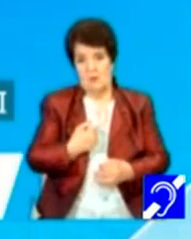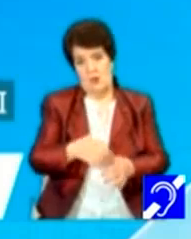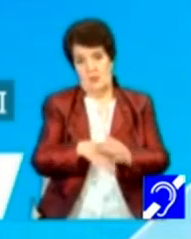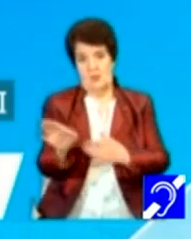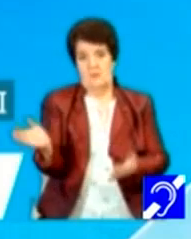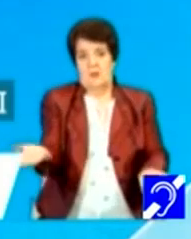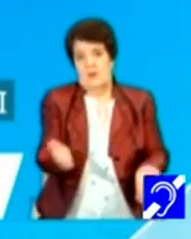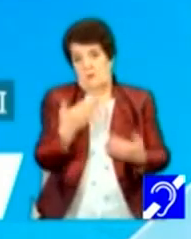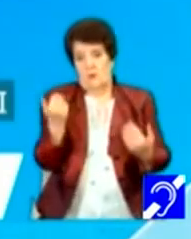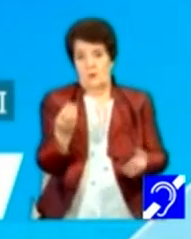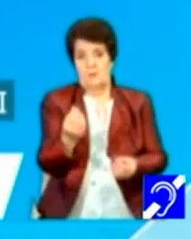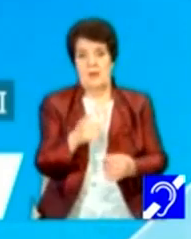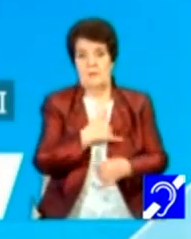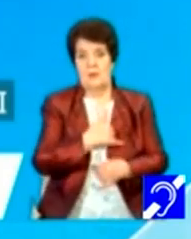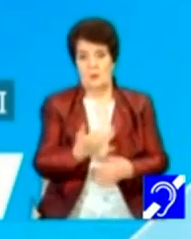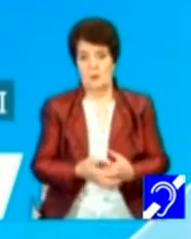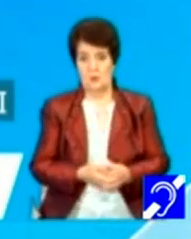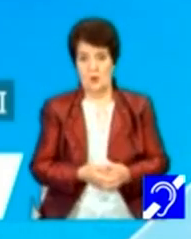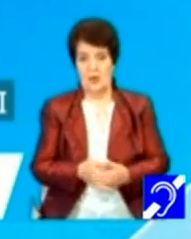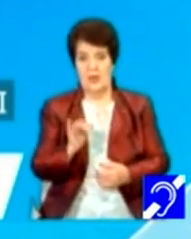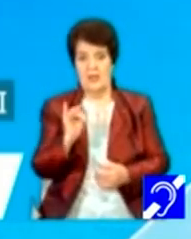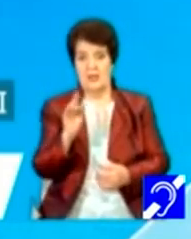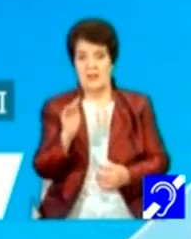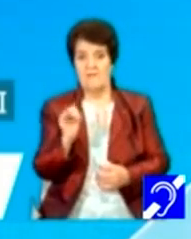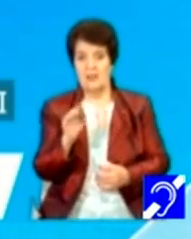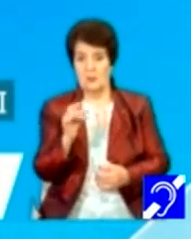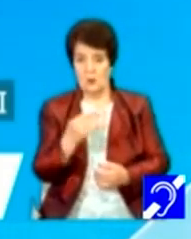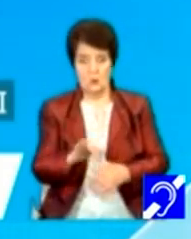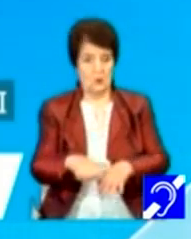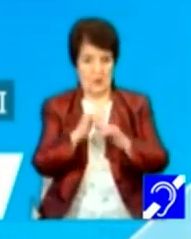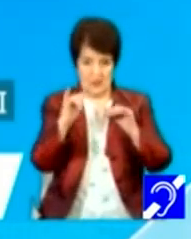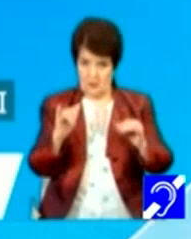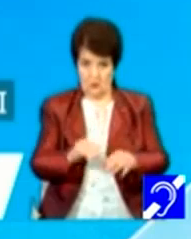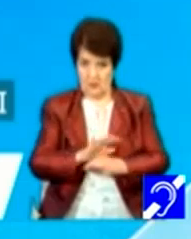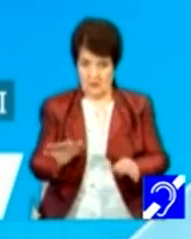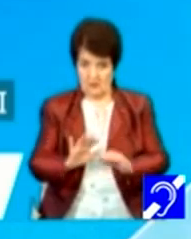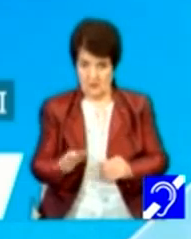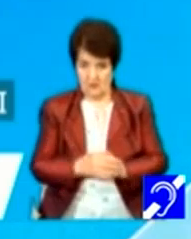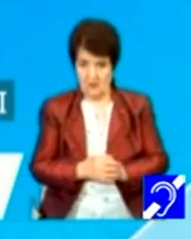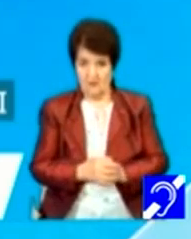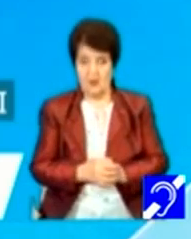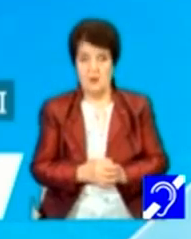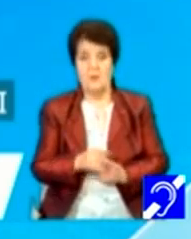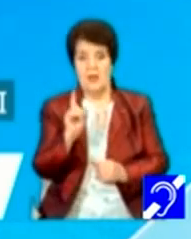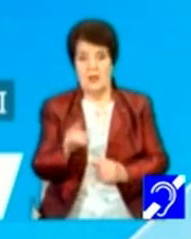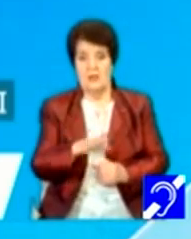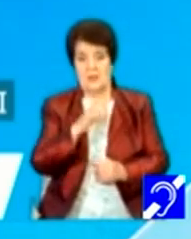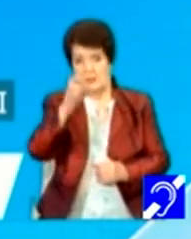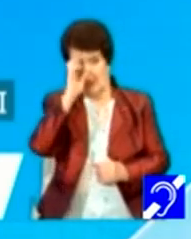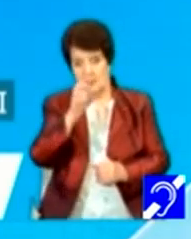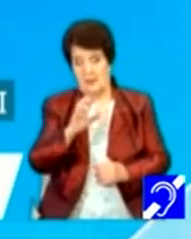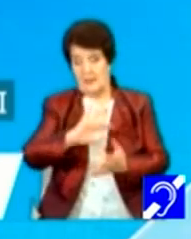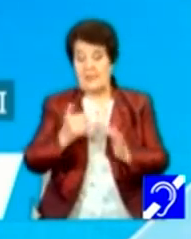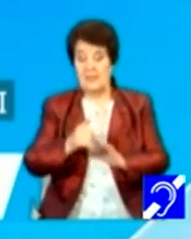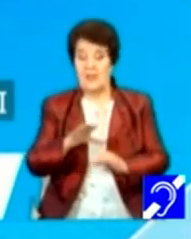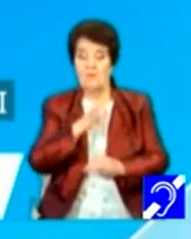de aici pentru că nu sunt bani pentru noi. 3. Infrastructură. Dacă nu o să dezvoltăm infrastructura Republicii Moldova, ne vom pomeni că satele vor rămâne